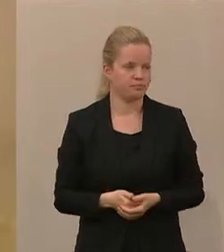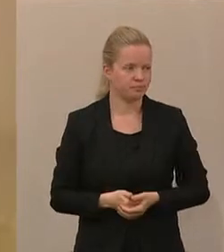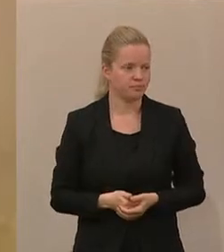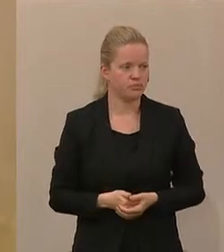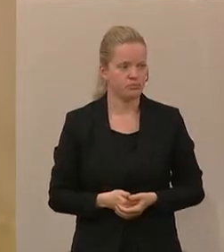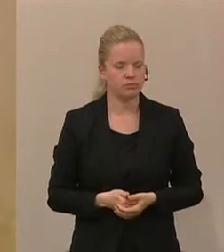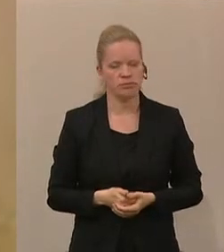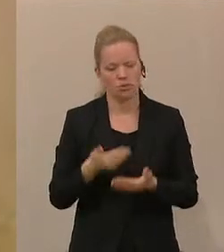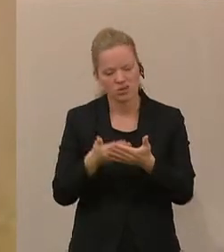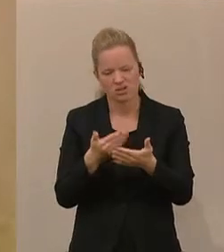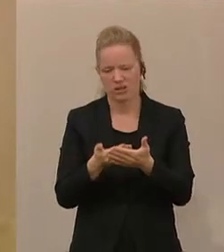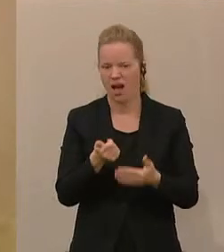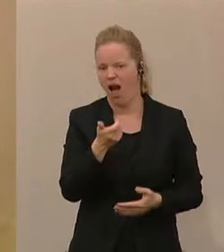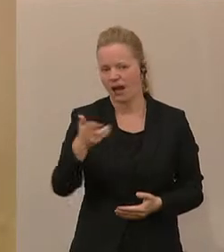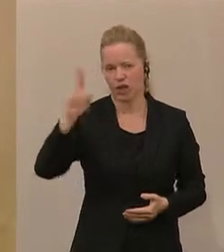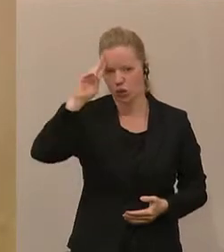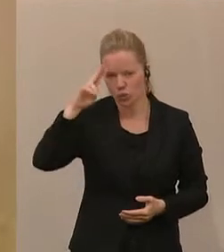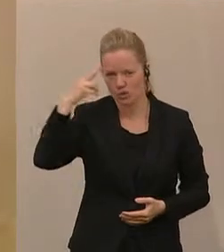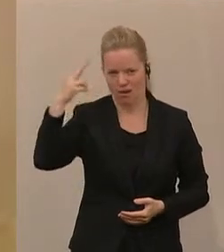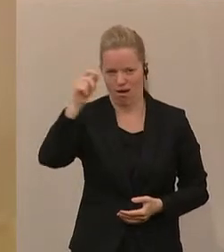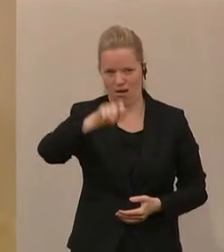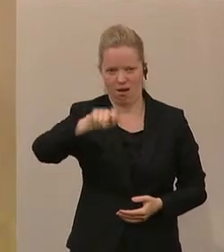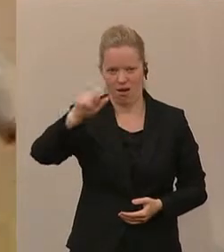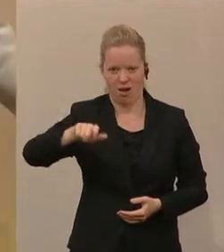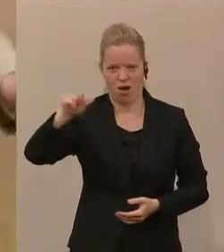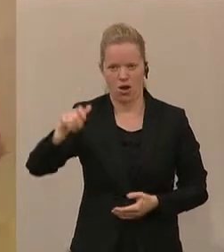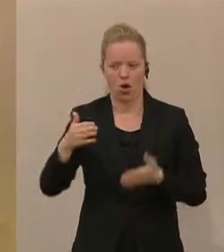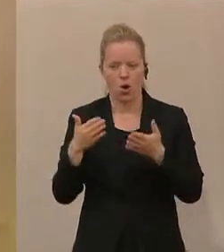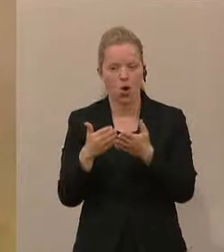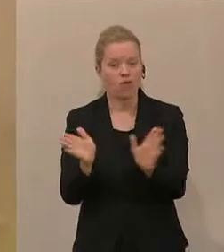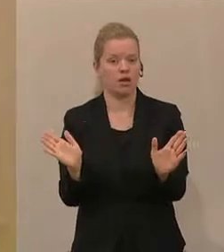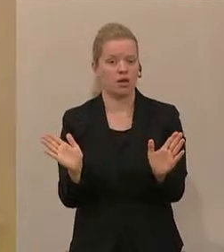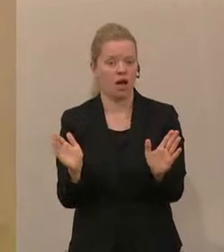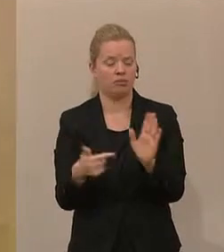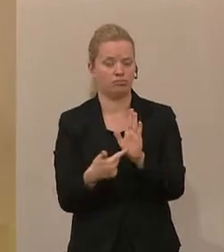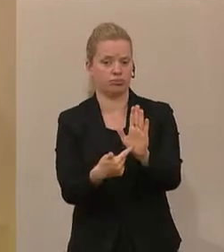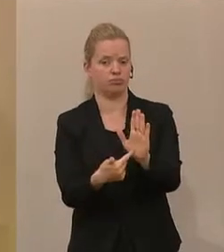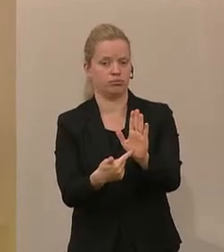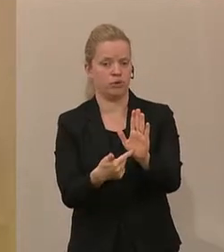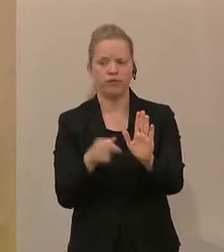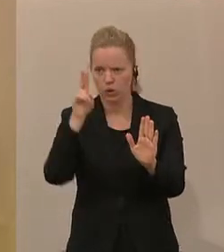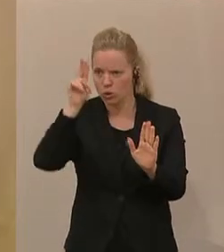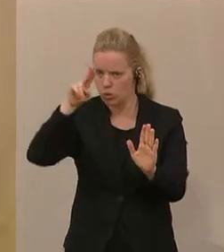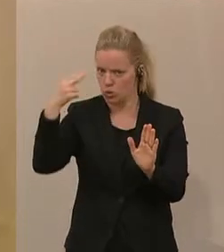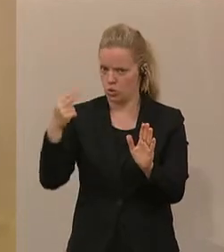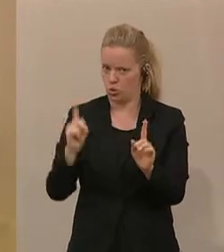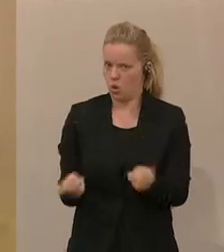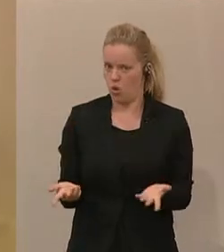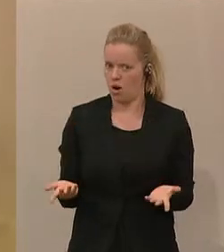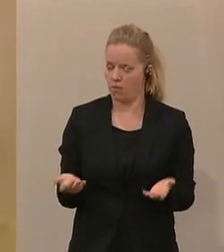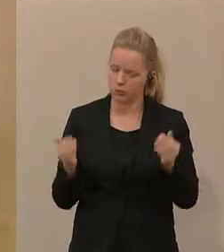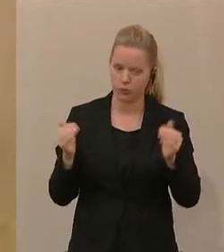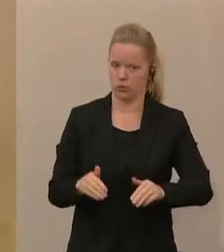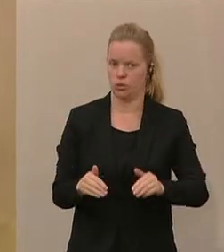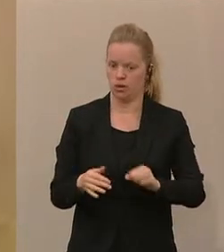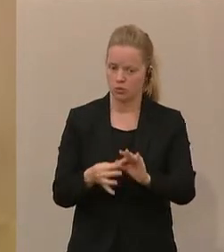auch manche Künstler angesprochen werden, die in der Öffentlichkeit das tun, was Künstler tun sollen und